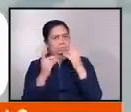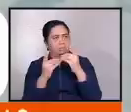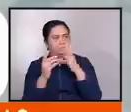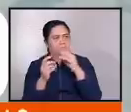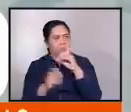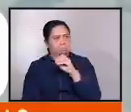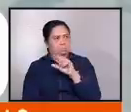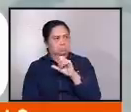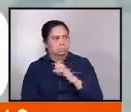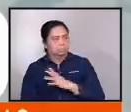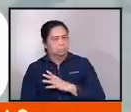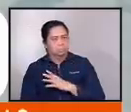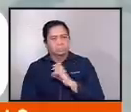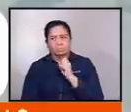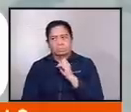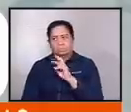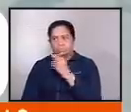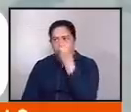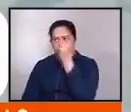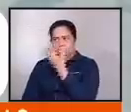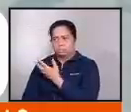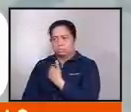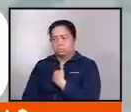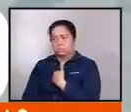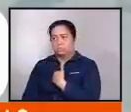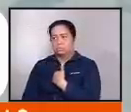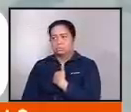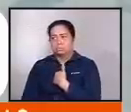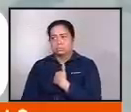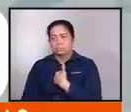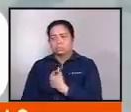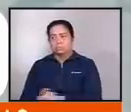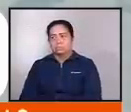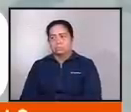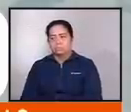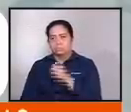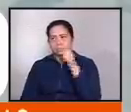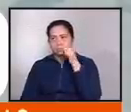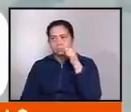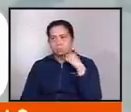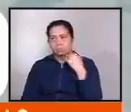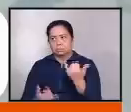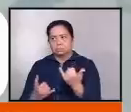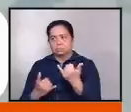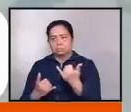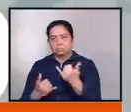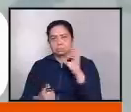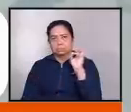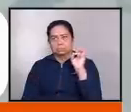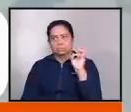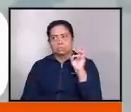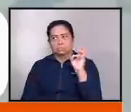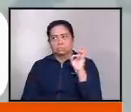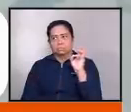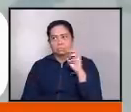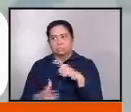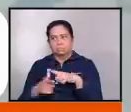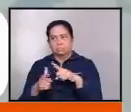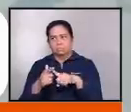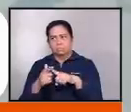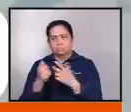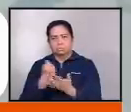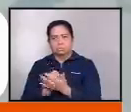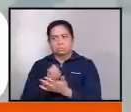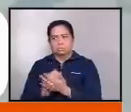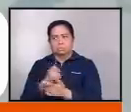yung DOLE. Apo. Sir, masabi ko lang po, ang ngayon po ay atais. Tapos po, sumweldo